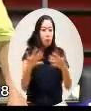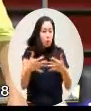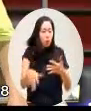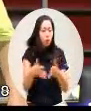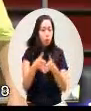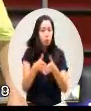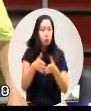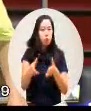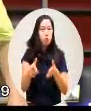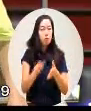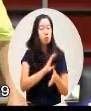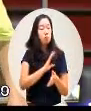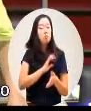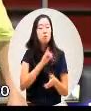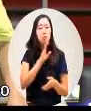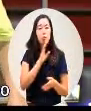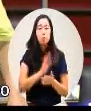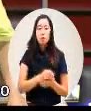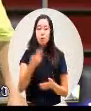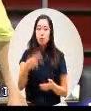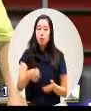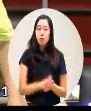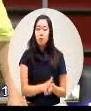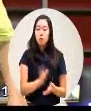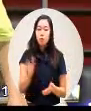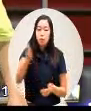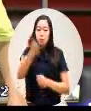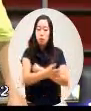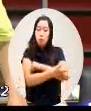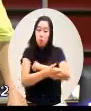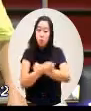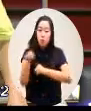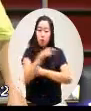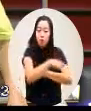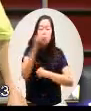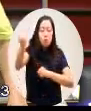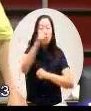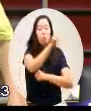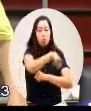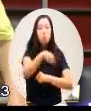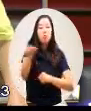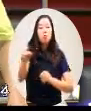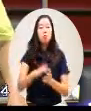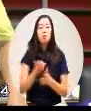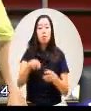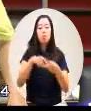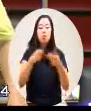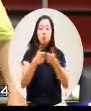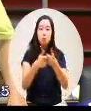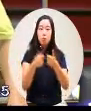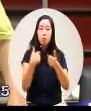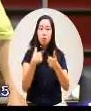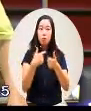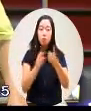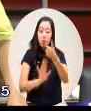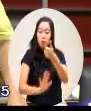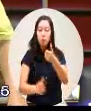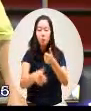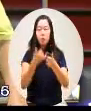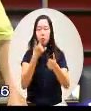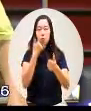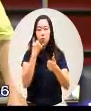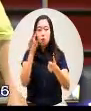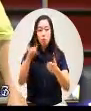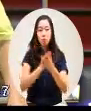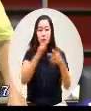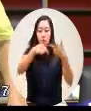当然了、啊、劳方资方同意他有这个权利，工会 的这个干部可以一